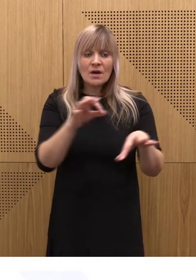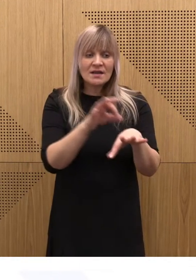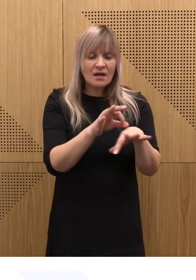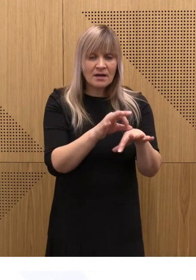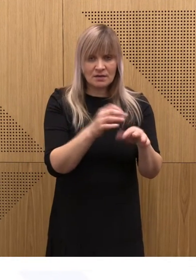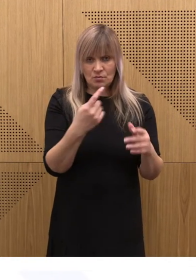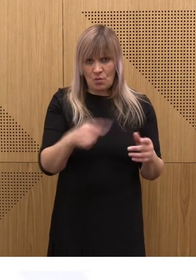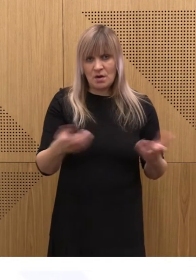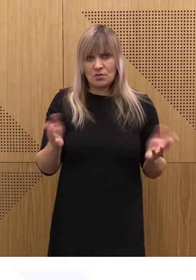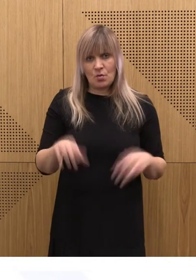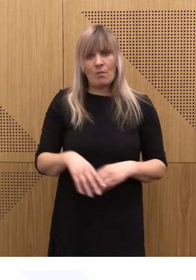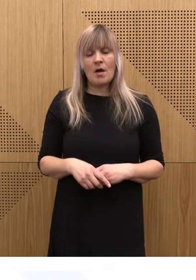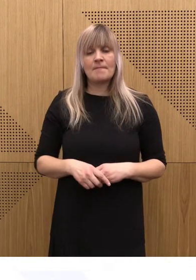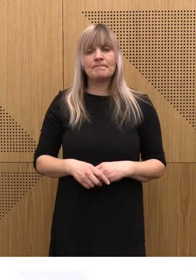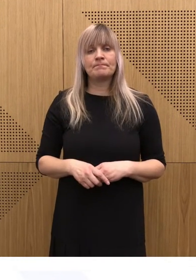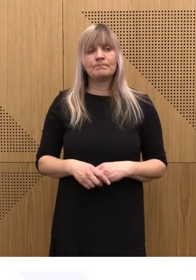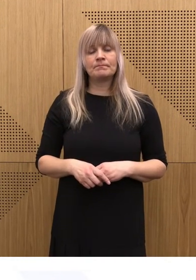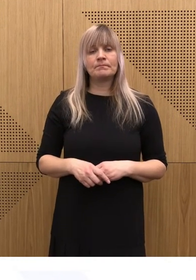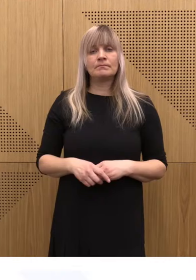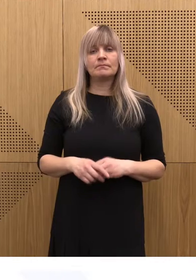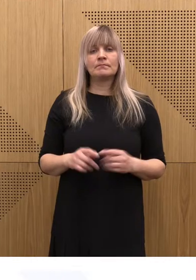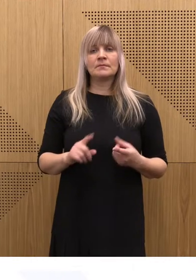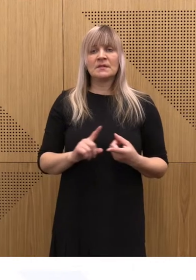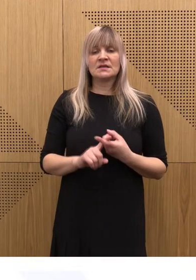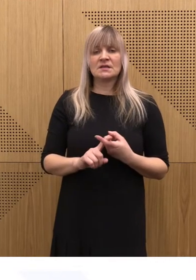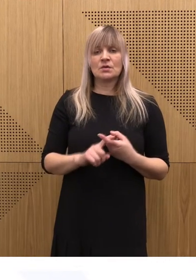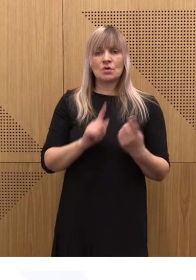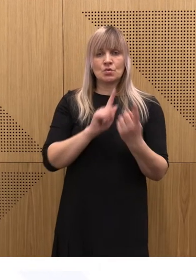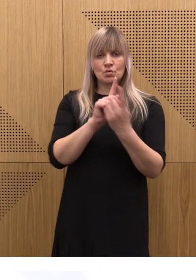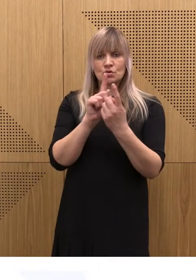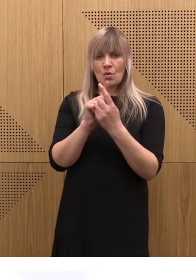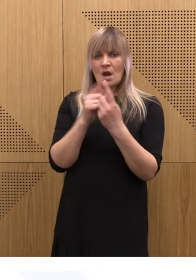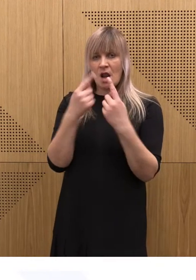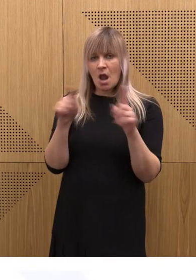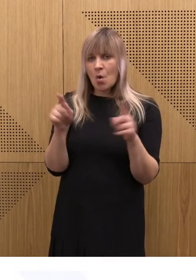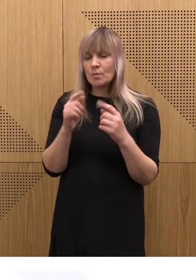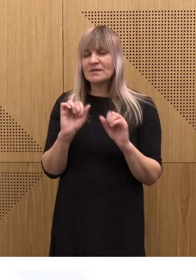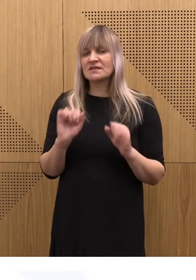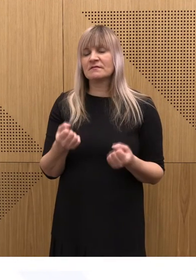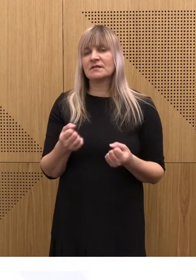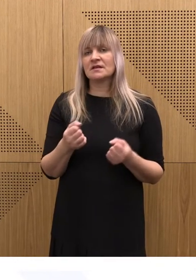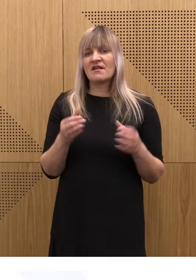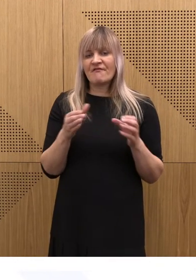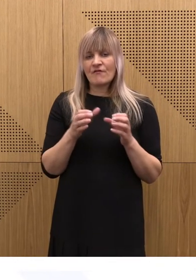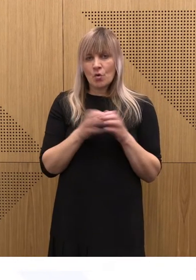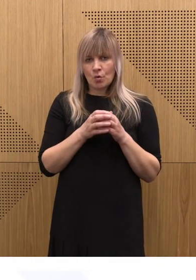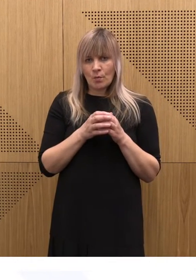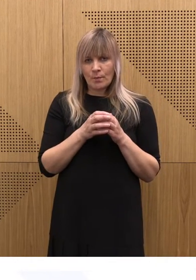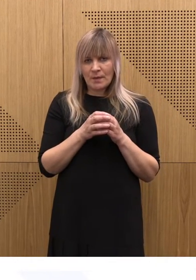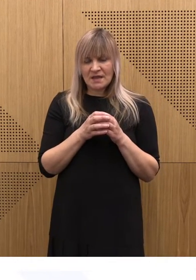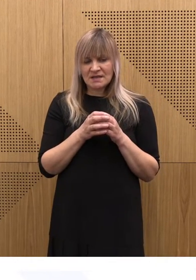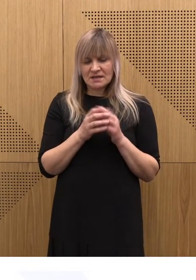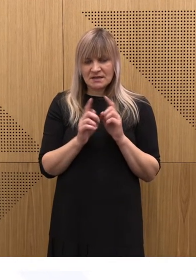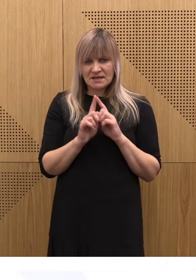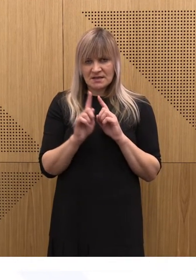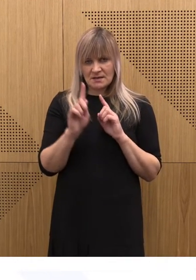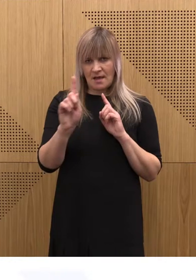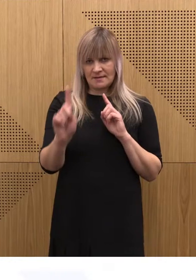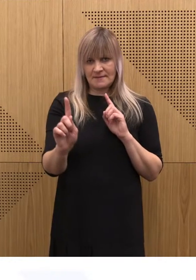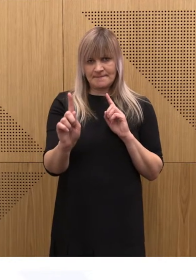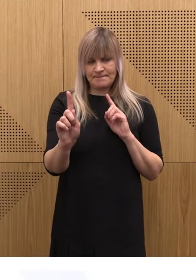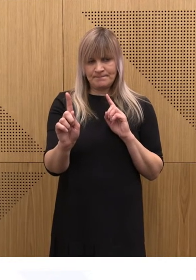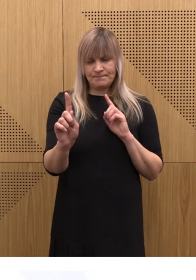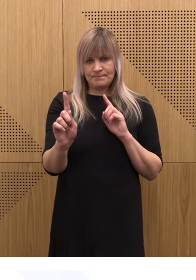ainult kirikutes. Nüüd, mis puudutab üks-ühele laulmist või siis väiksemas gruppiski hoitakse distantsi, siis